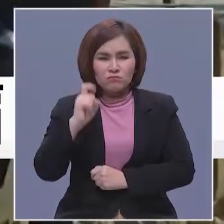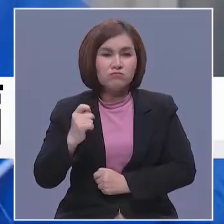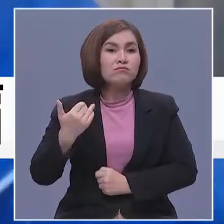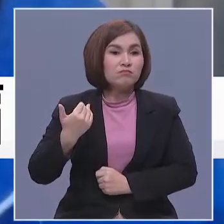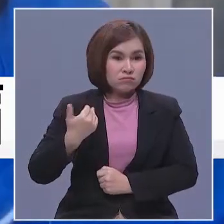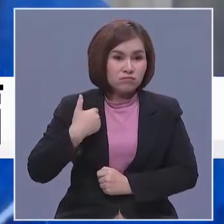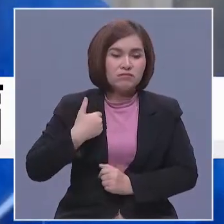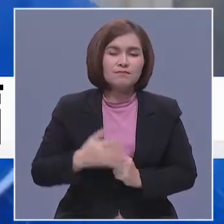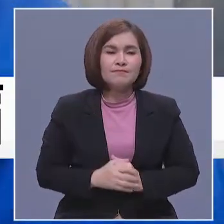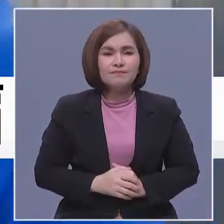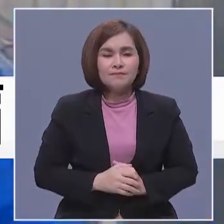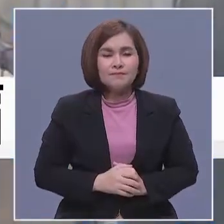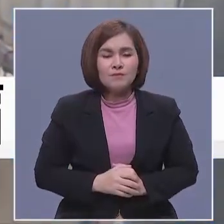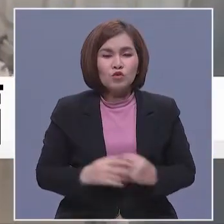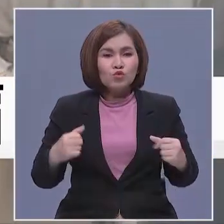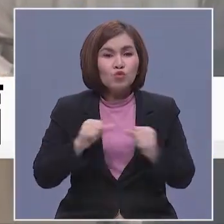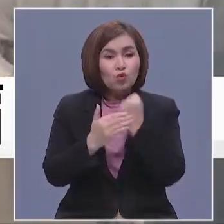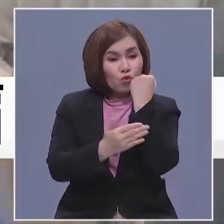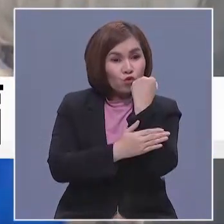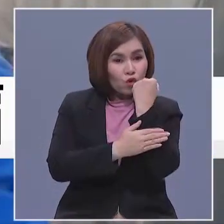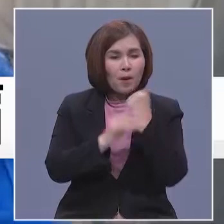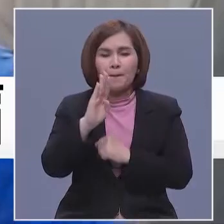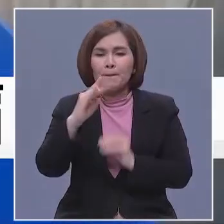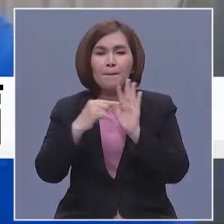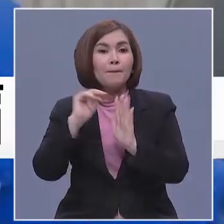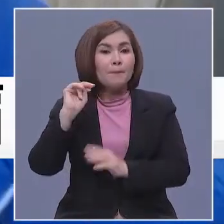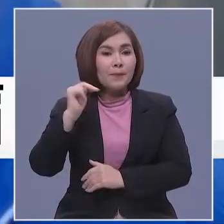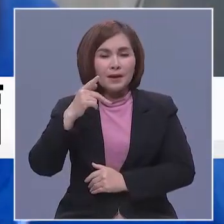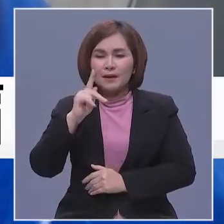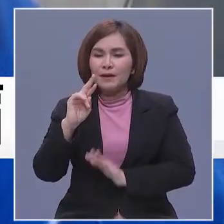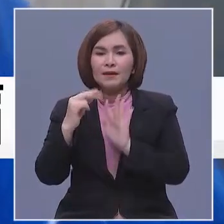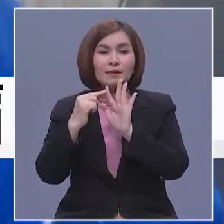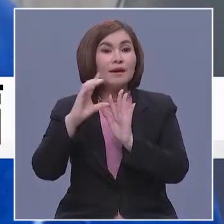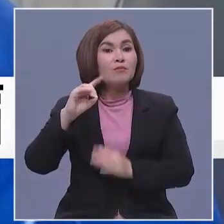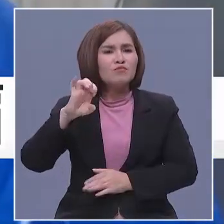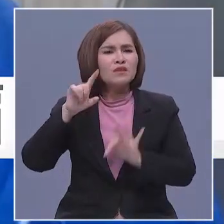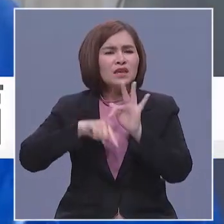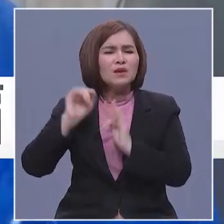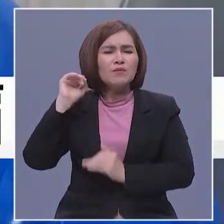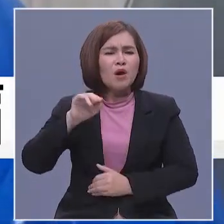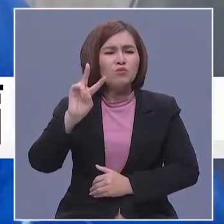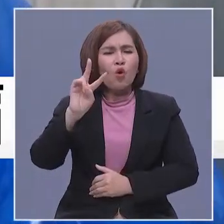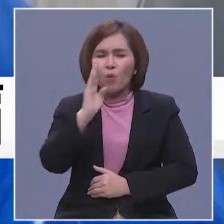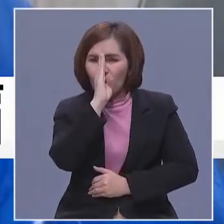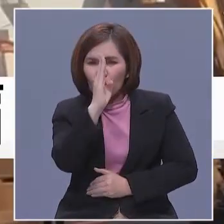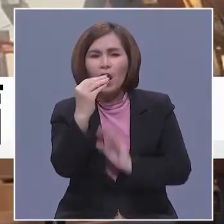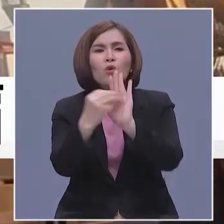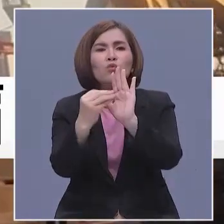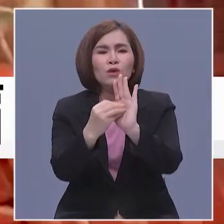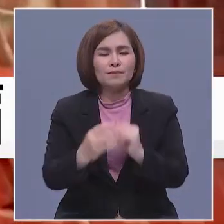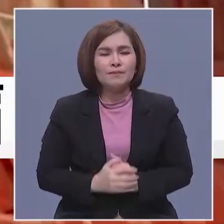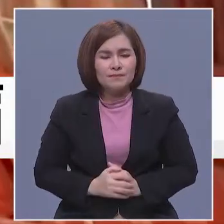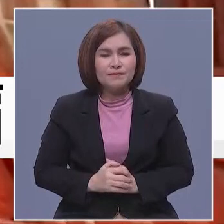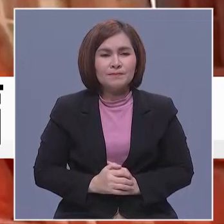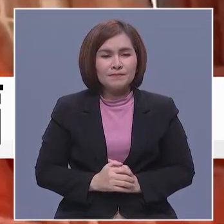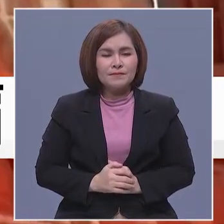บาดเจ็บ1คนบริเวณปากซอยบางกระดี่ถนนพระราม2ฝั่งขาเข้ากรุงเทพเบื้องต้นเนี่ยทราบว่าระหว่างการเก็บย้าย